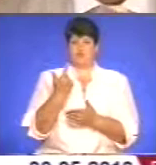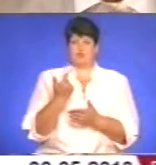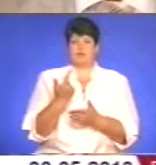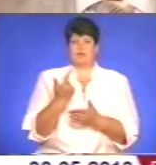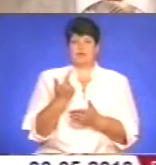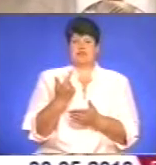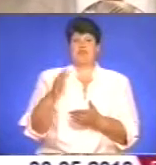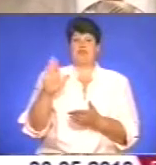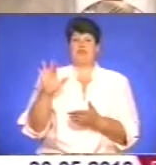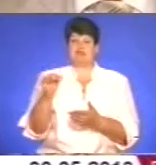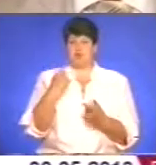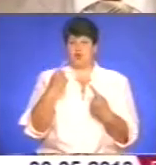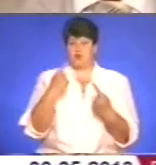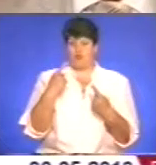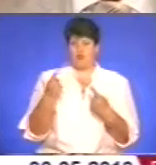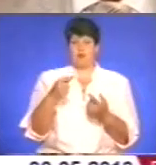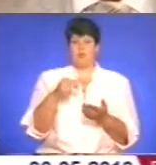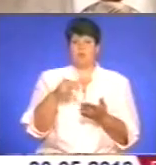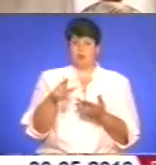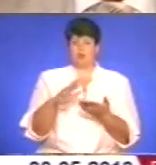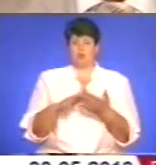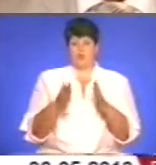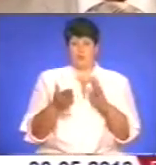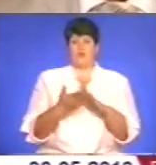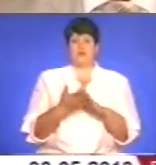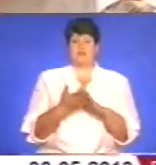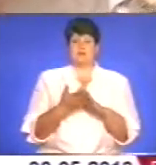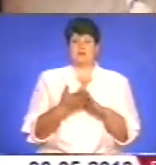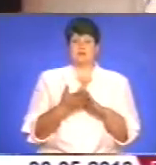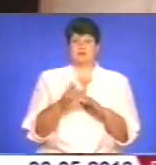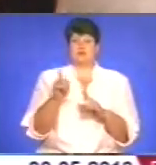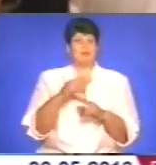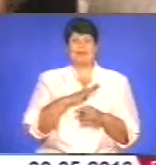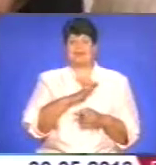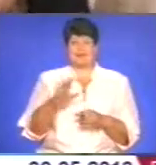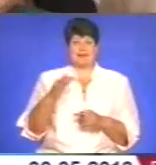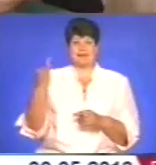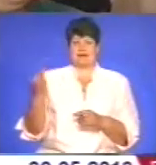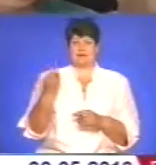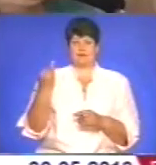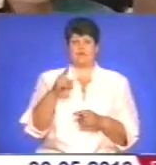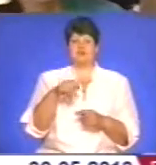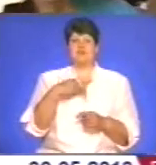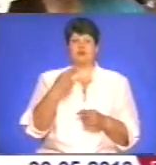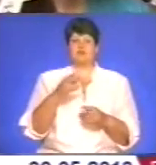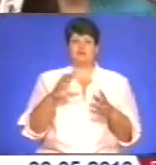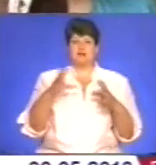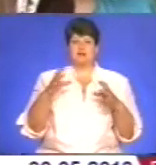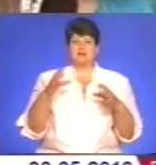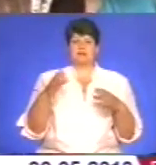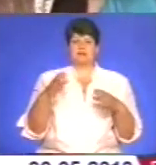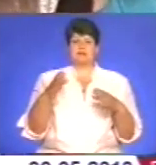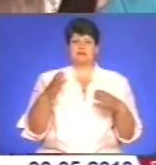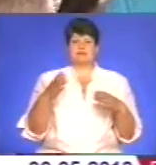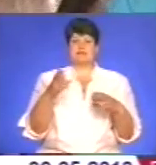тільки що розмовляли, проходили, ми з ним домовилися, що ми не зацікавлені, що він звернув своє виробництво. Ми не